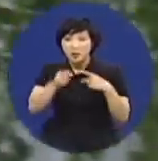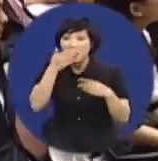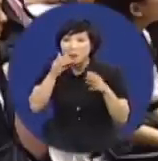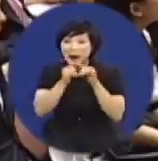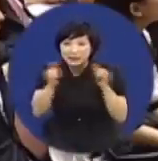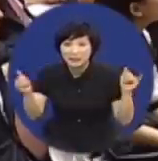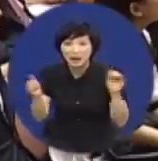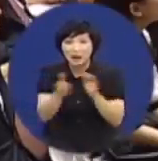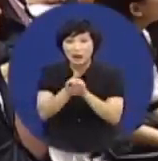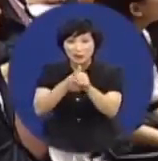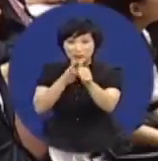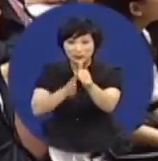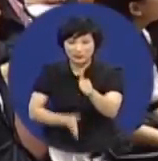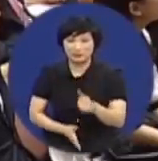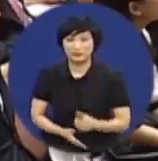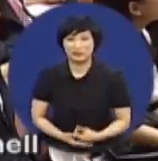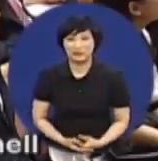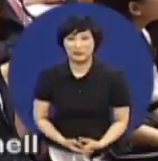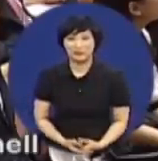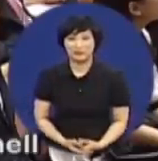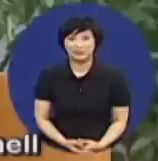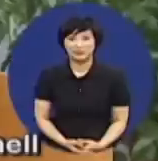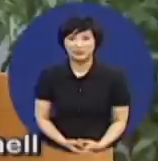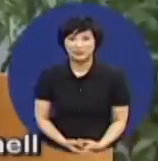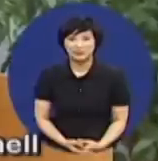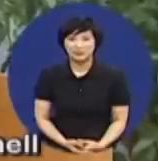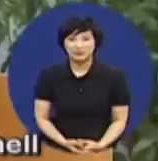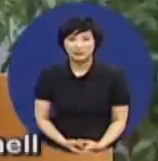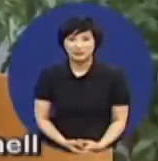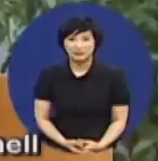ましたらアーメンと言いましょう。